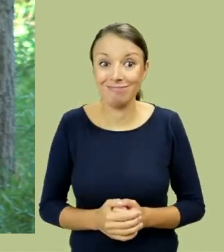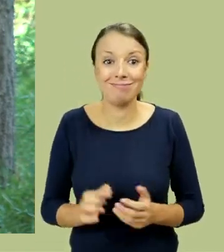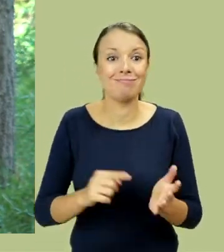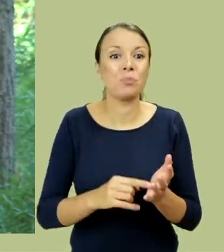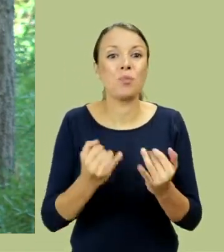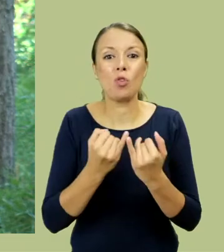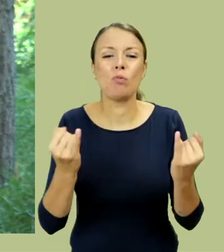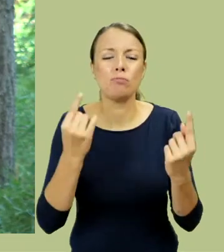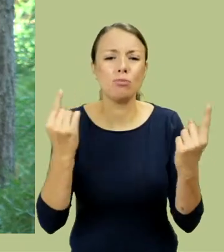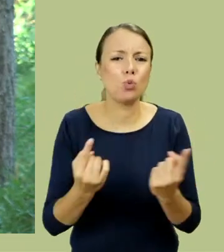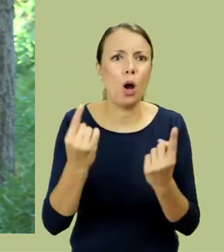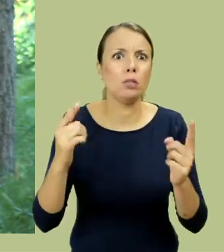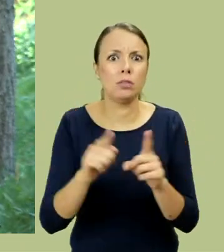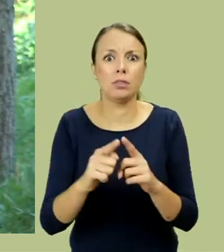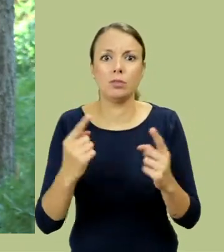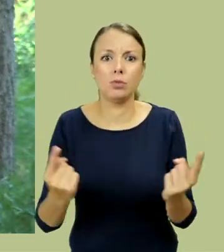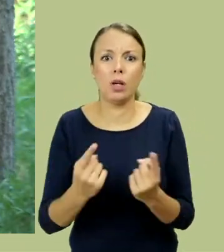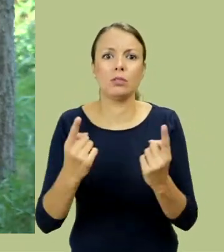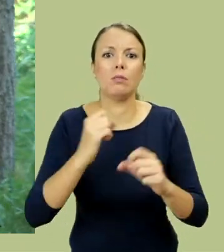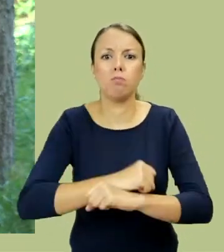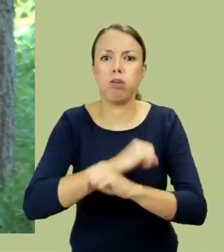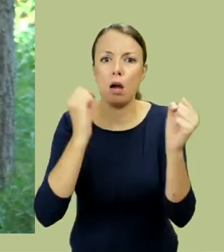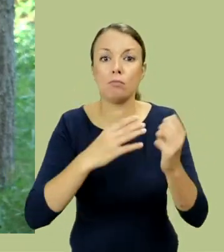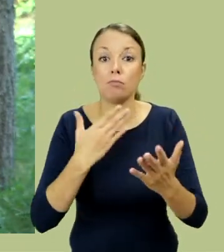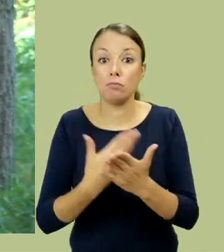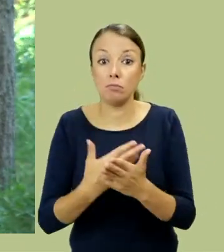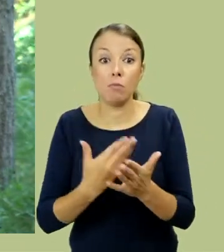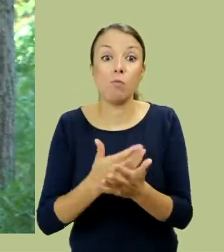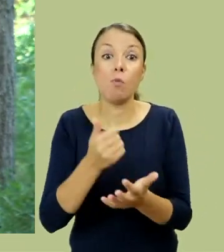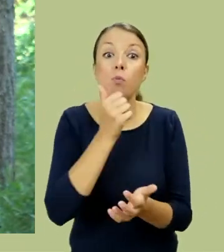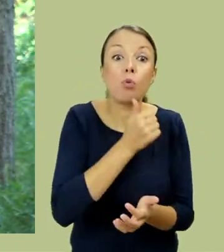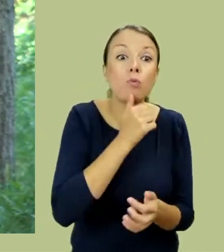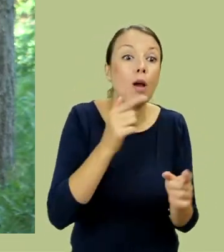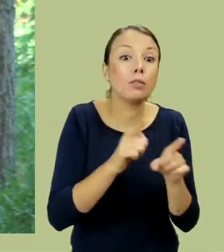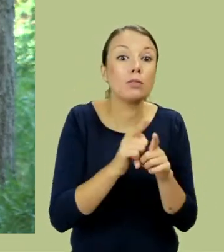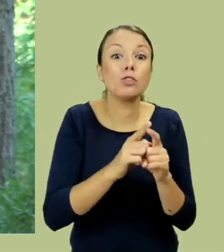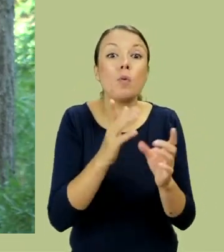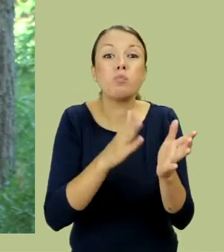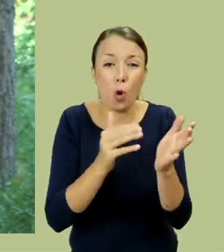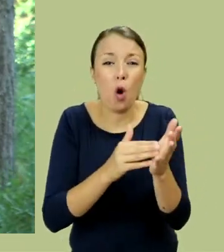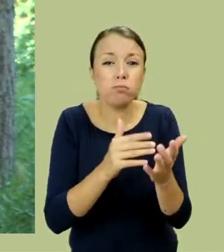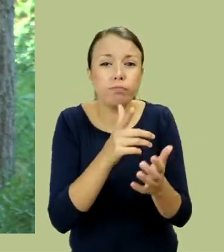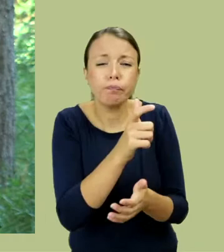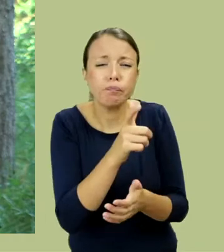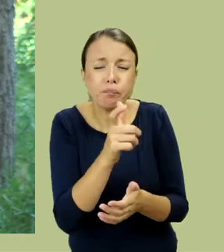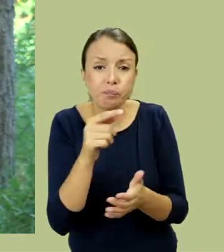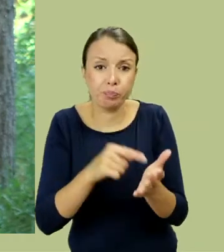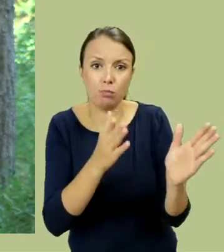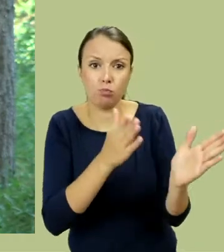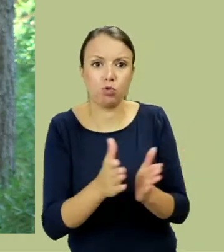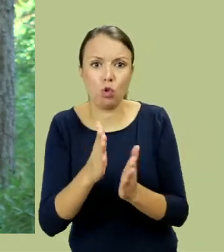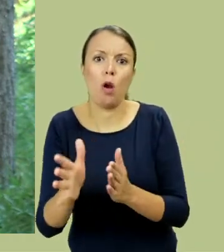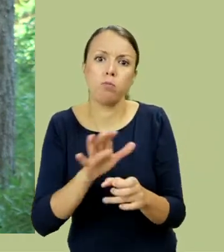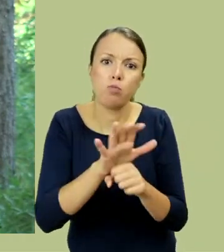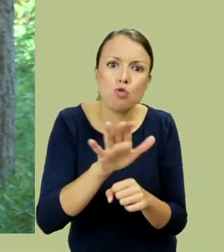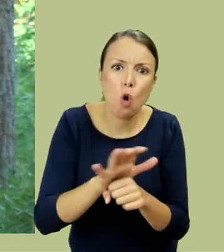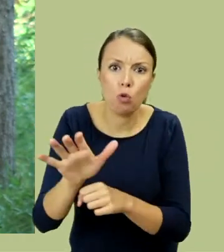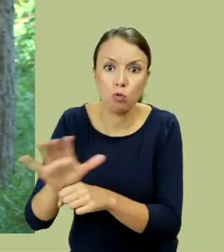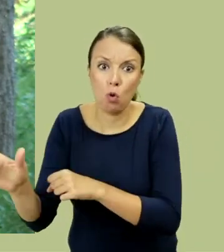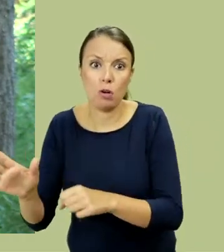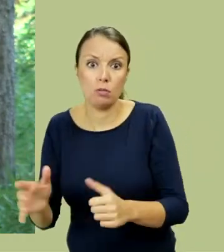dlatego że próbowano również tę broń produkować własnym sumptem i właściwie można powiedzieć, że młodzi